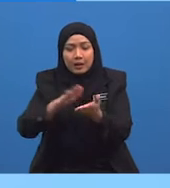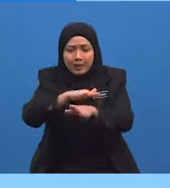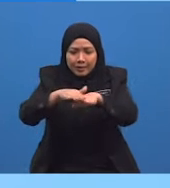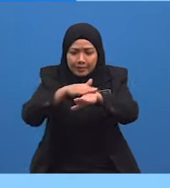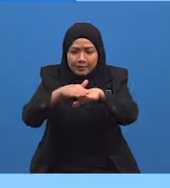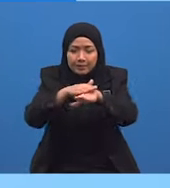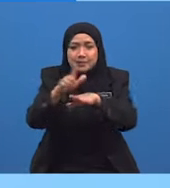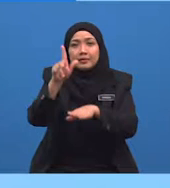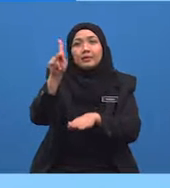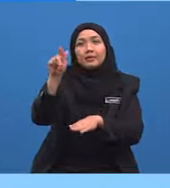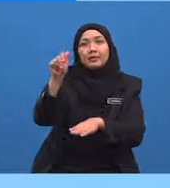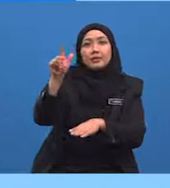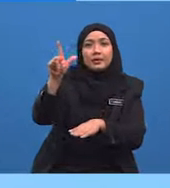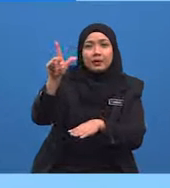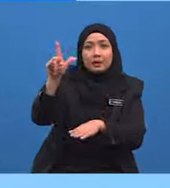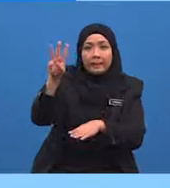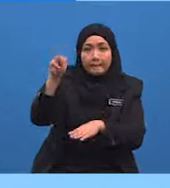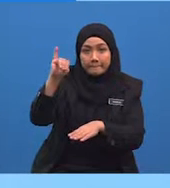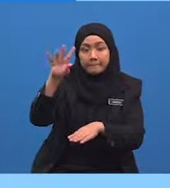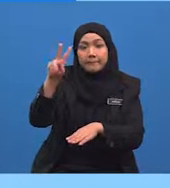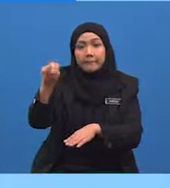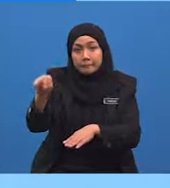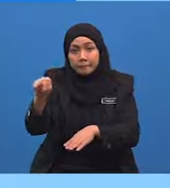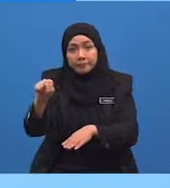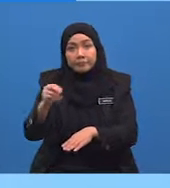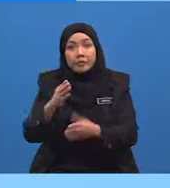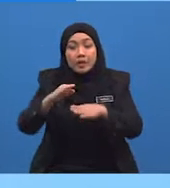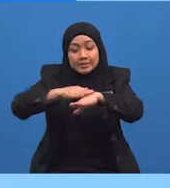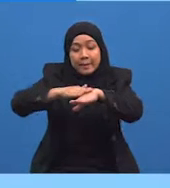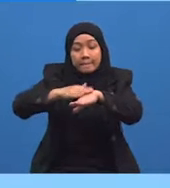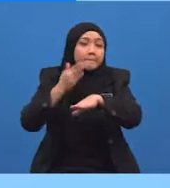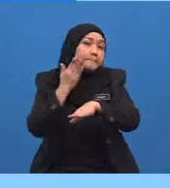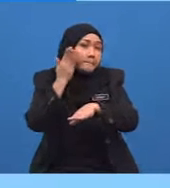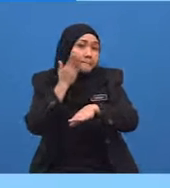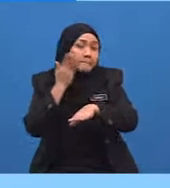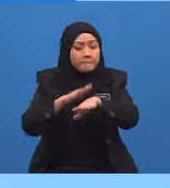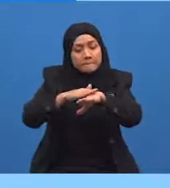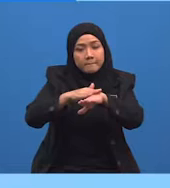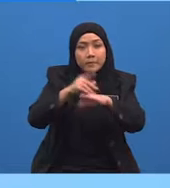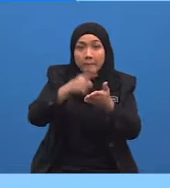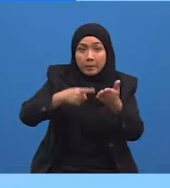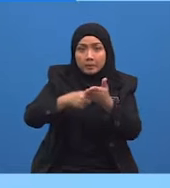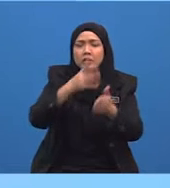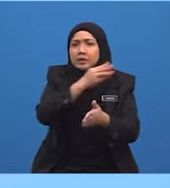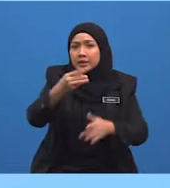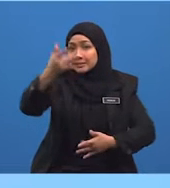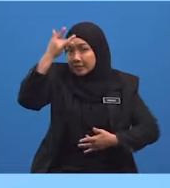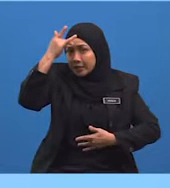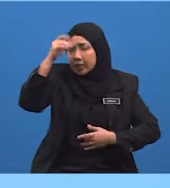Lotion Calamina akan menetralkan sengatan lebah tadi dan rasa sakit akan